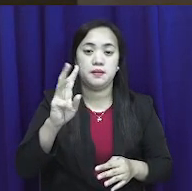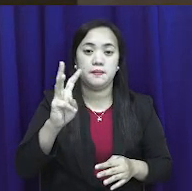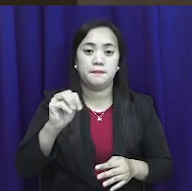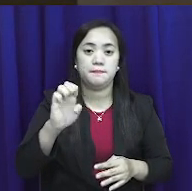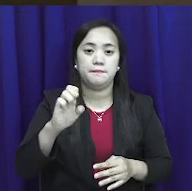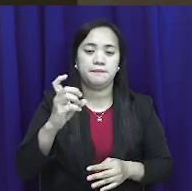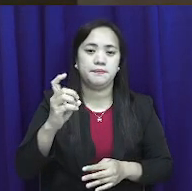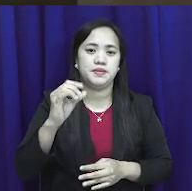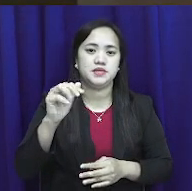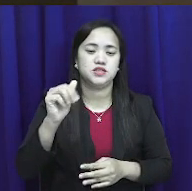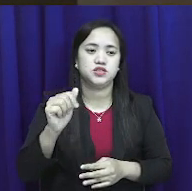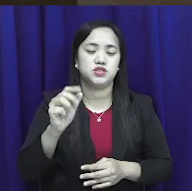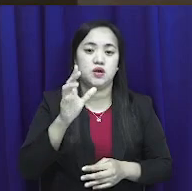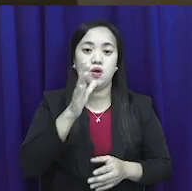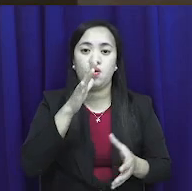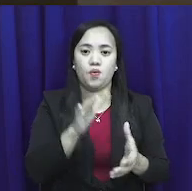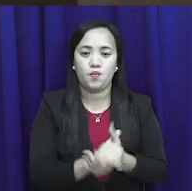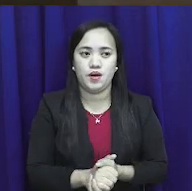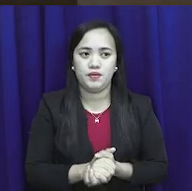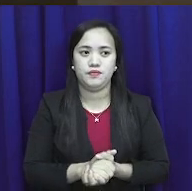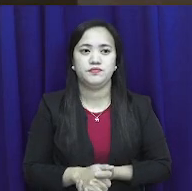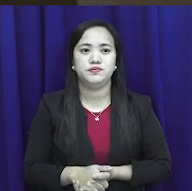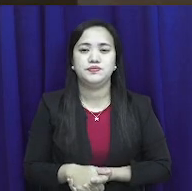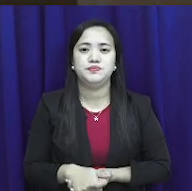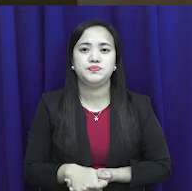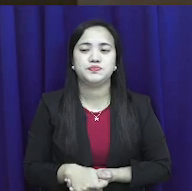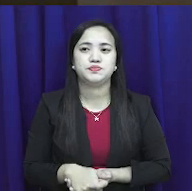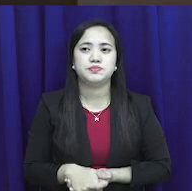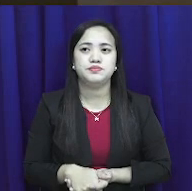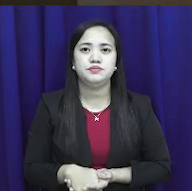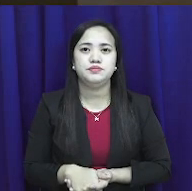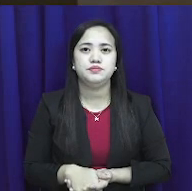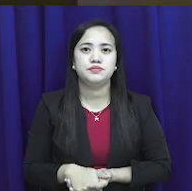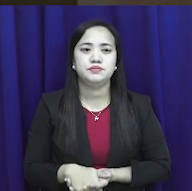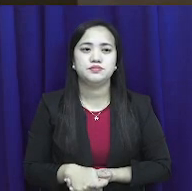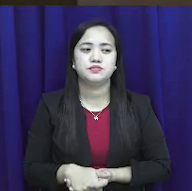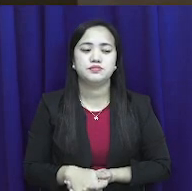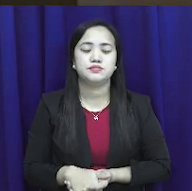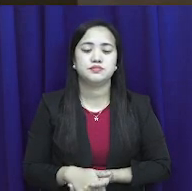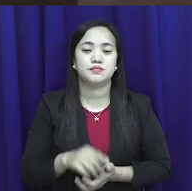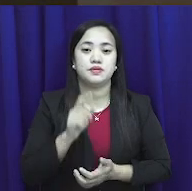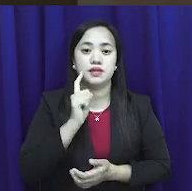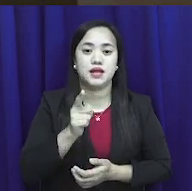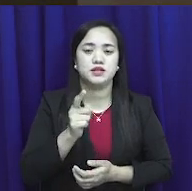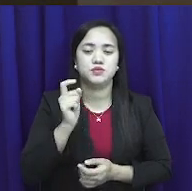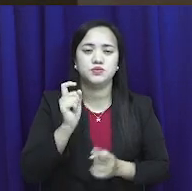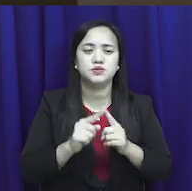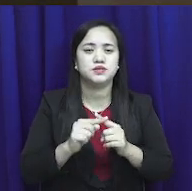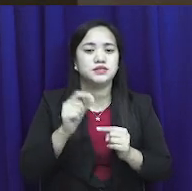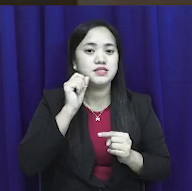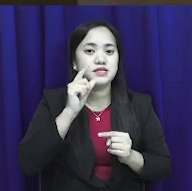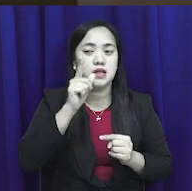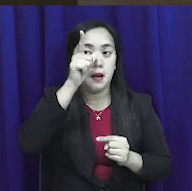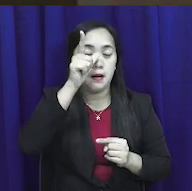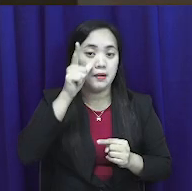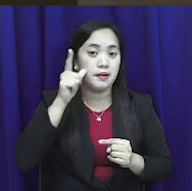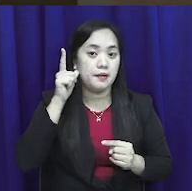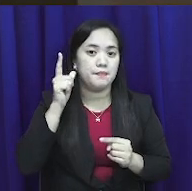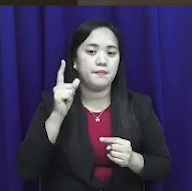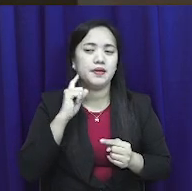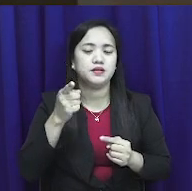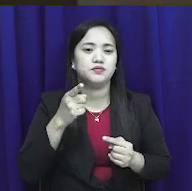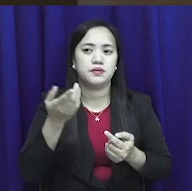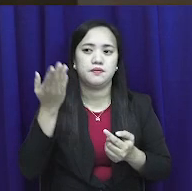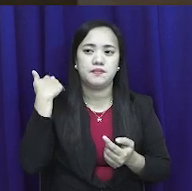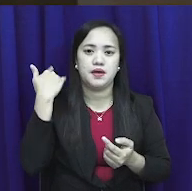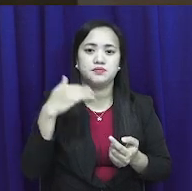kasi tinuturo yan eh naririnig niyo naman yan ma'am sinchan sinasabi ni ma'am lma yan Nandidito pa siya sa atin kaya ko